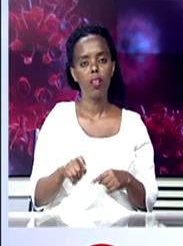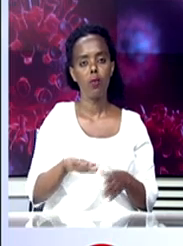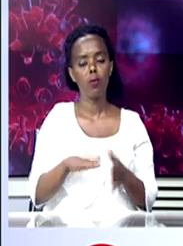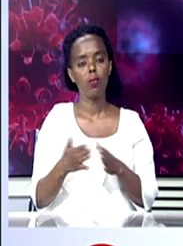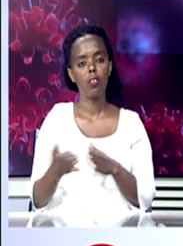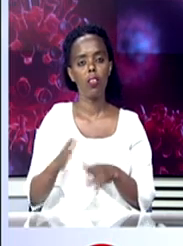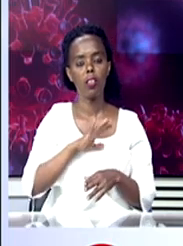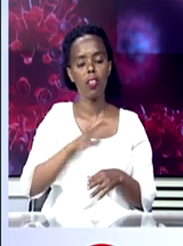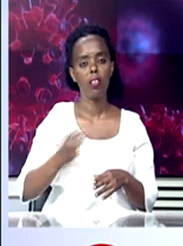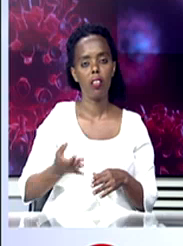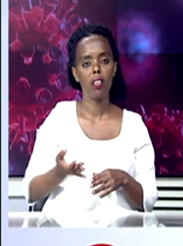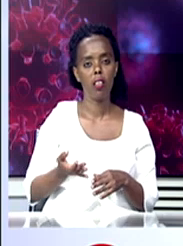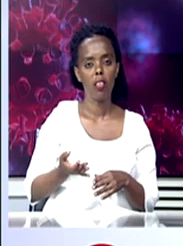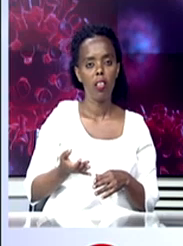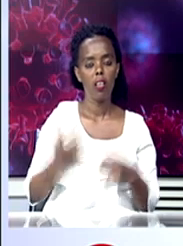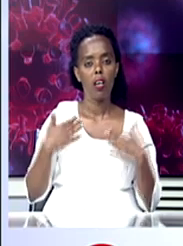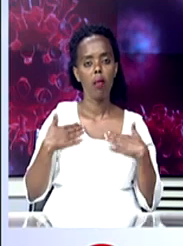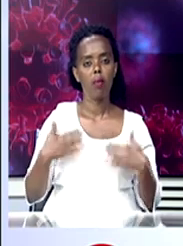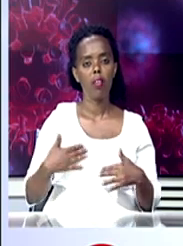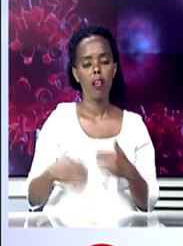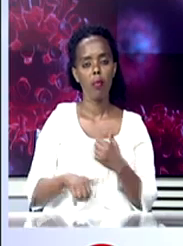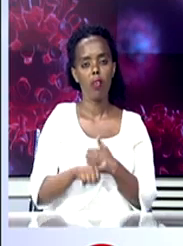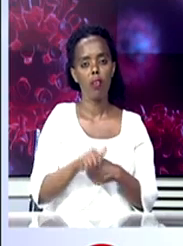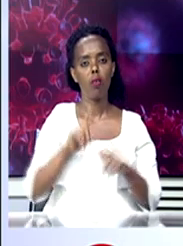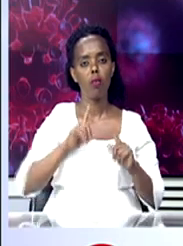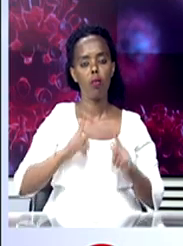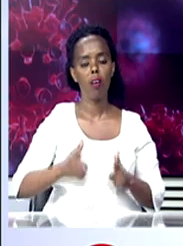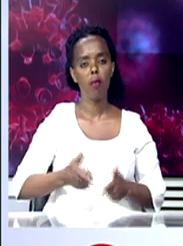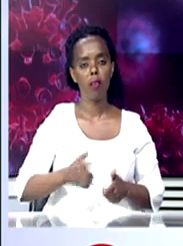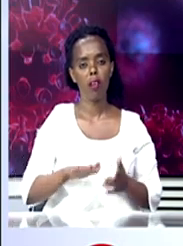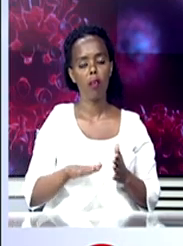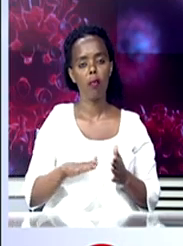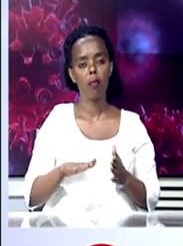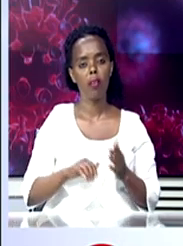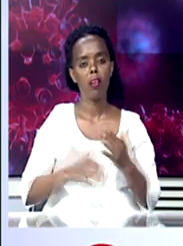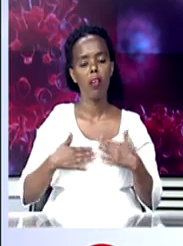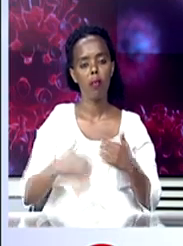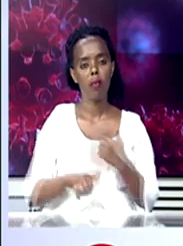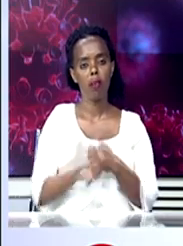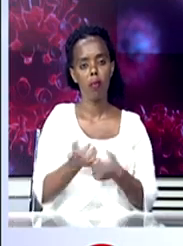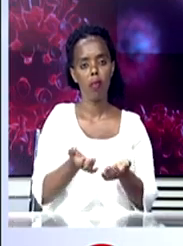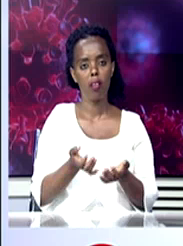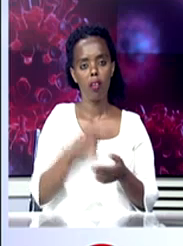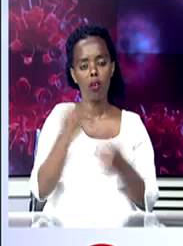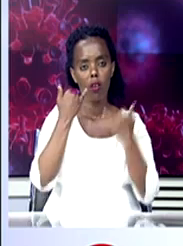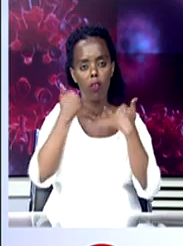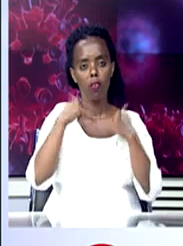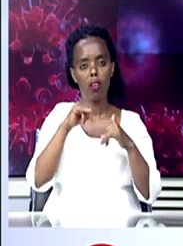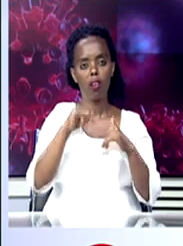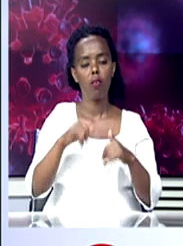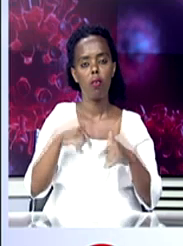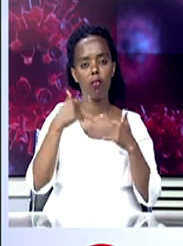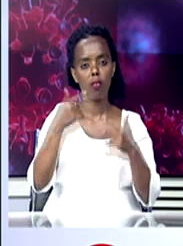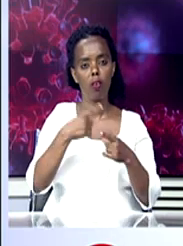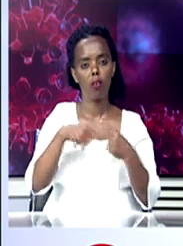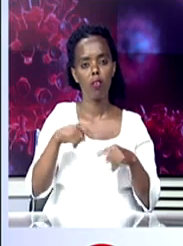duti kenya duti kama midama lubung kama midama lubu kenya tani nu barbadani ode fanno nu dabarso